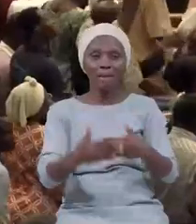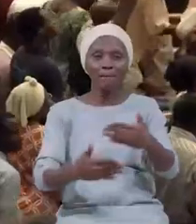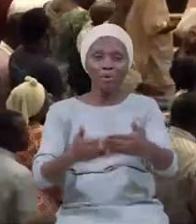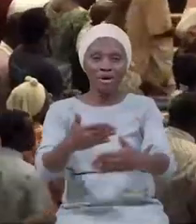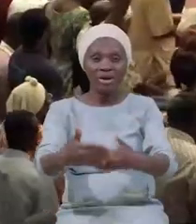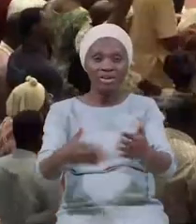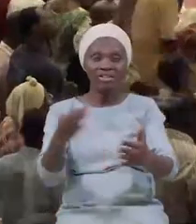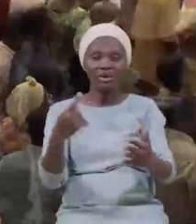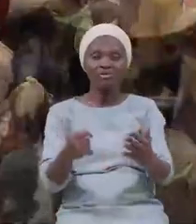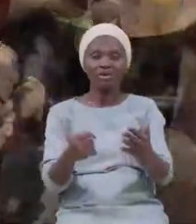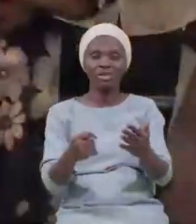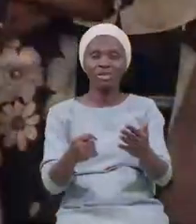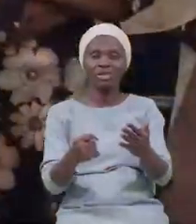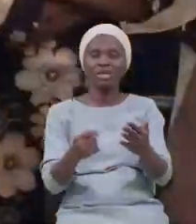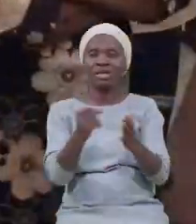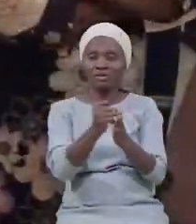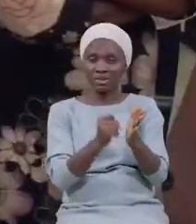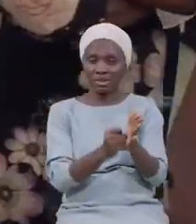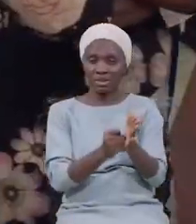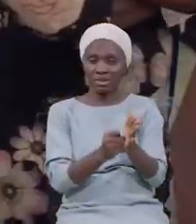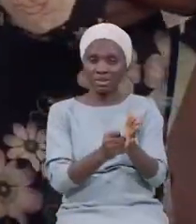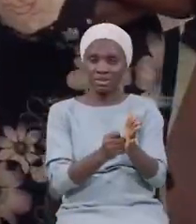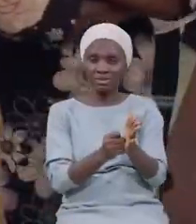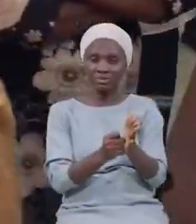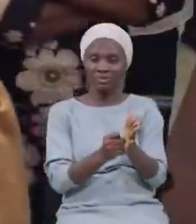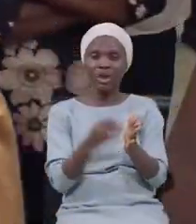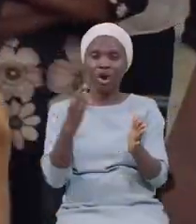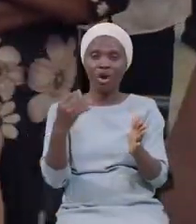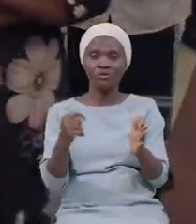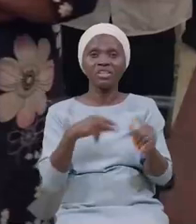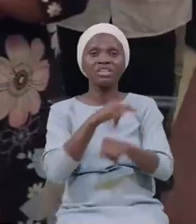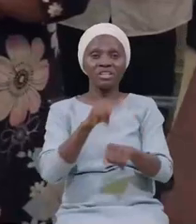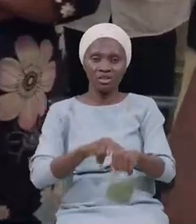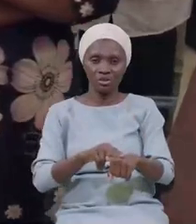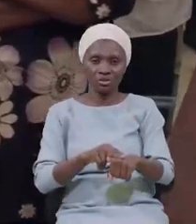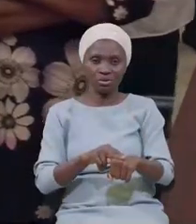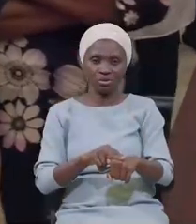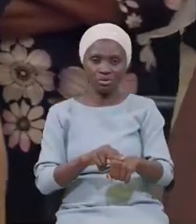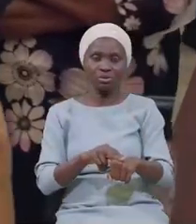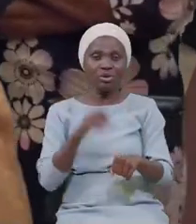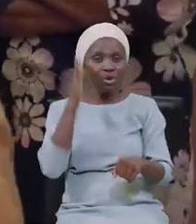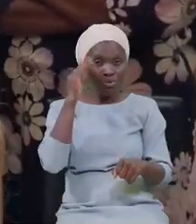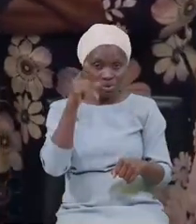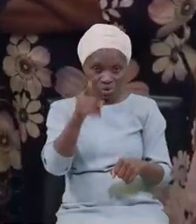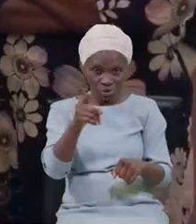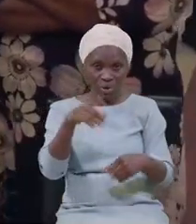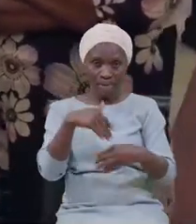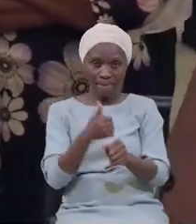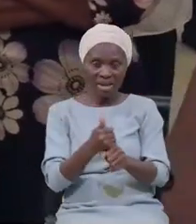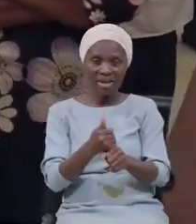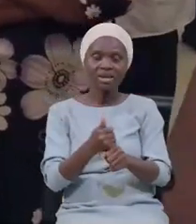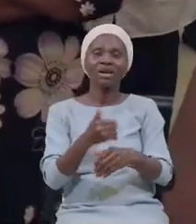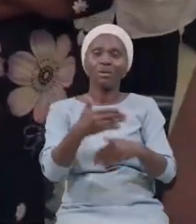C'est du progrès du pays, de la nation, que vous ferez du